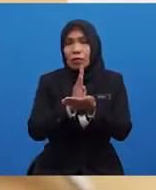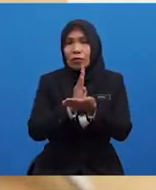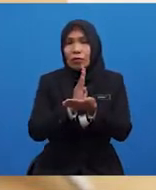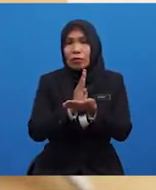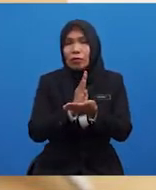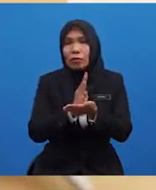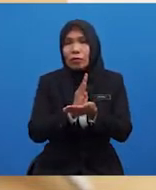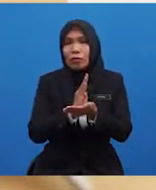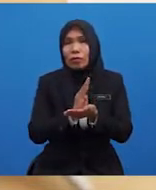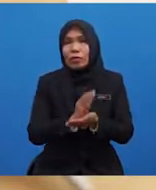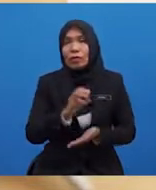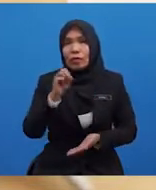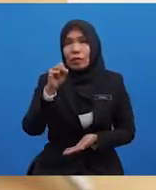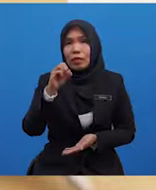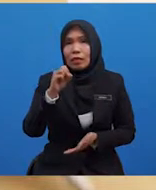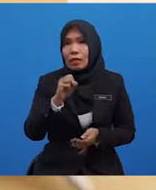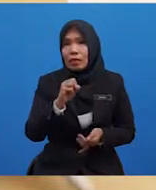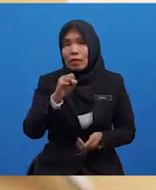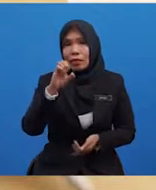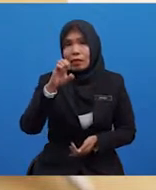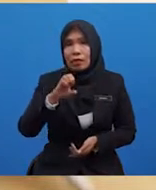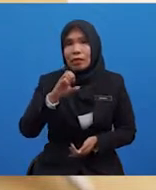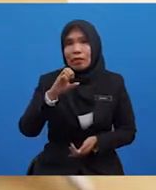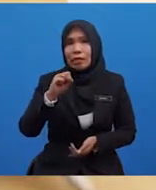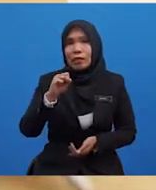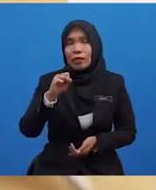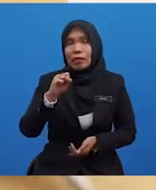timbul secara langkah demi langkah.